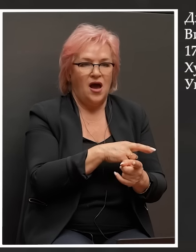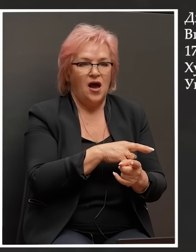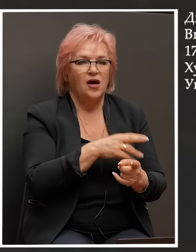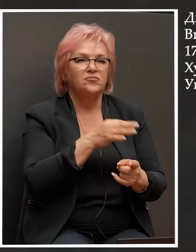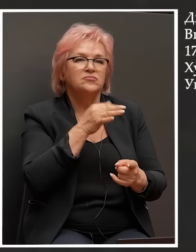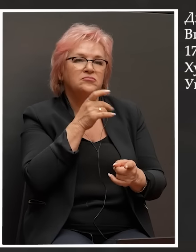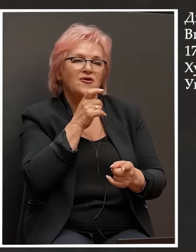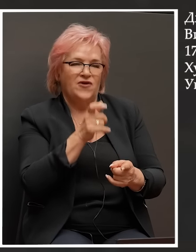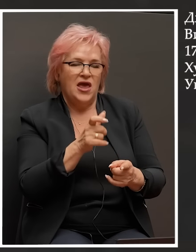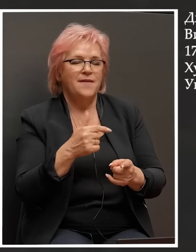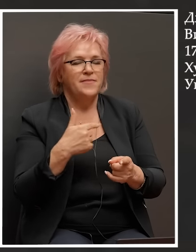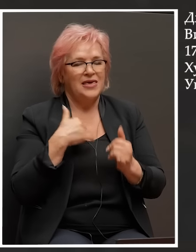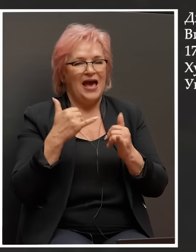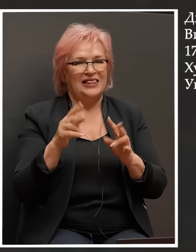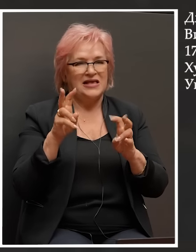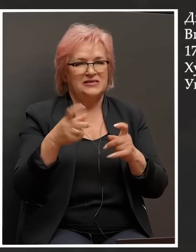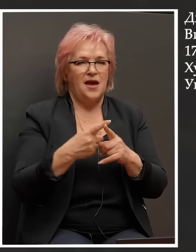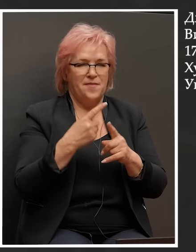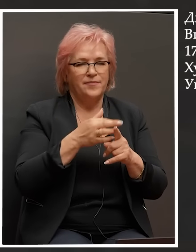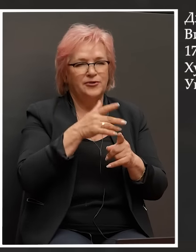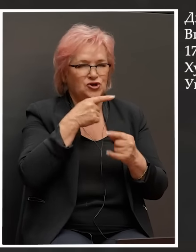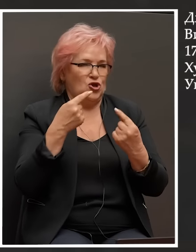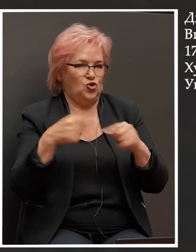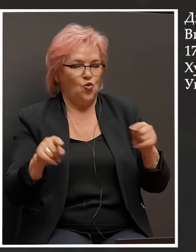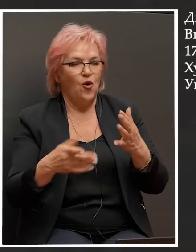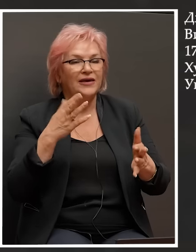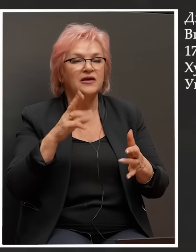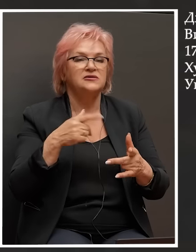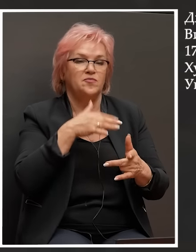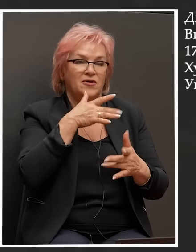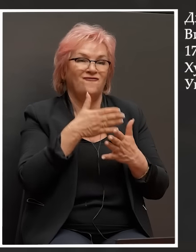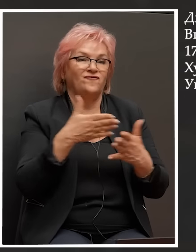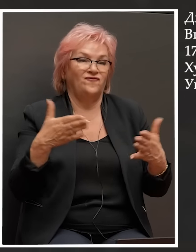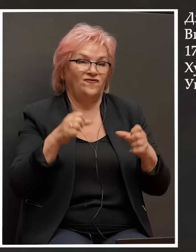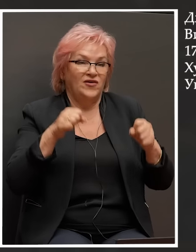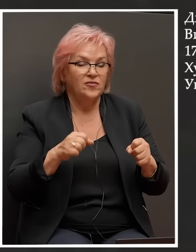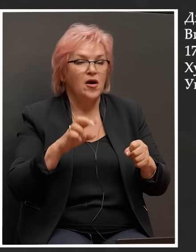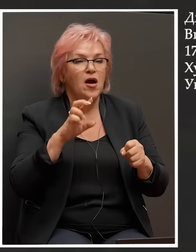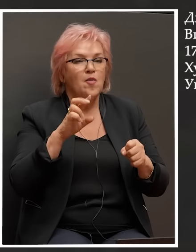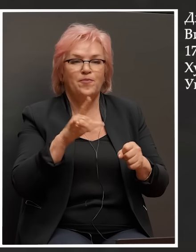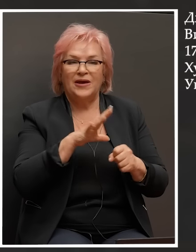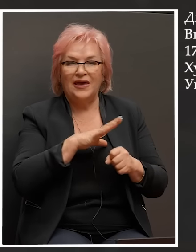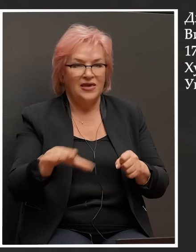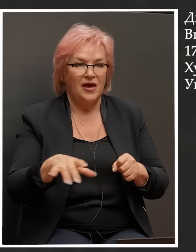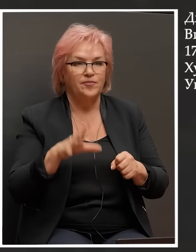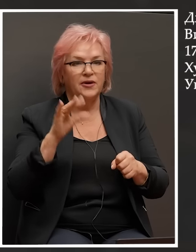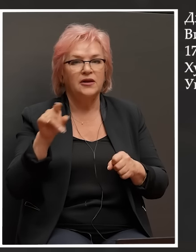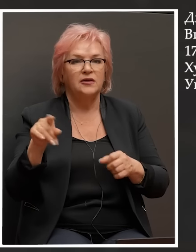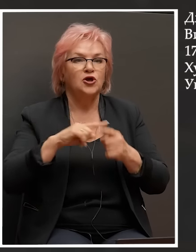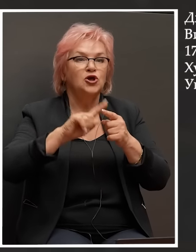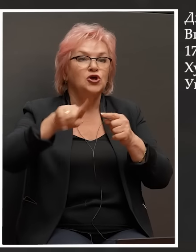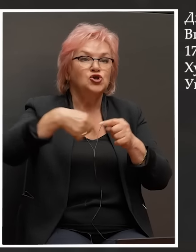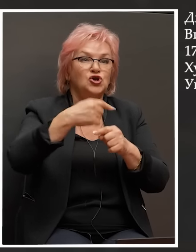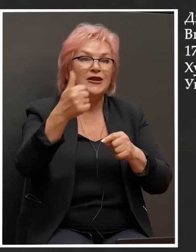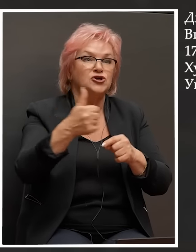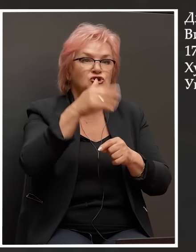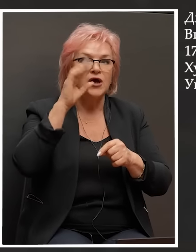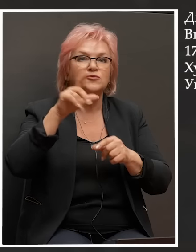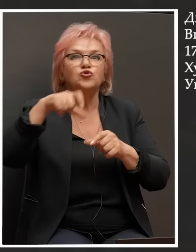которое я обычно посвящаю этой теме. Если бы у нас было немножко больше возможностей, не ходили бы ночные смотрители, начиная где-то через час начнут